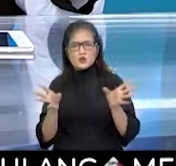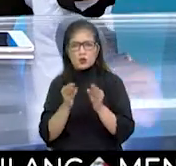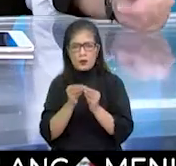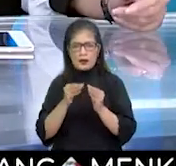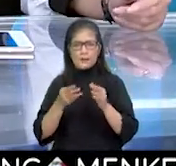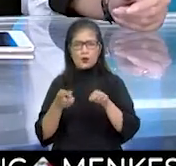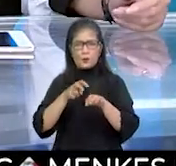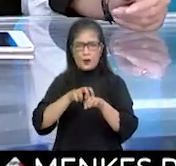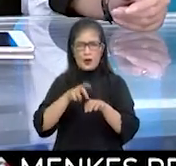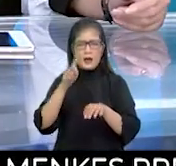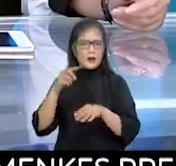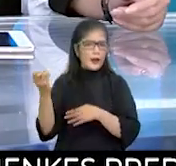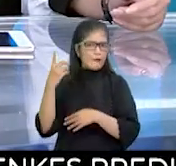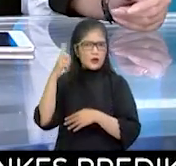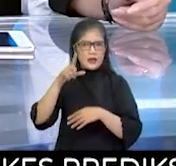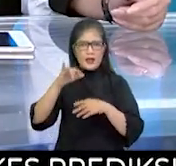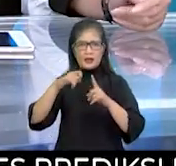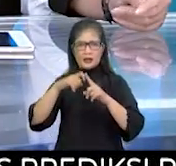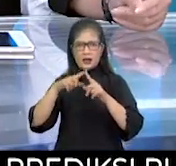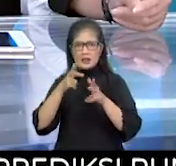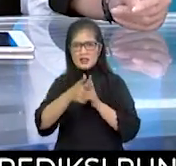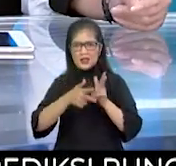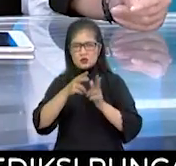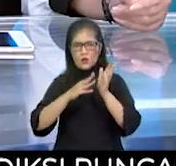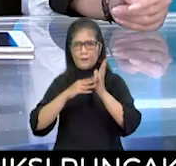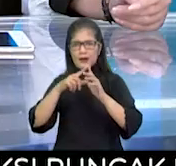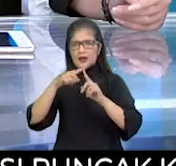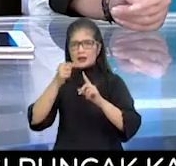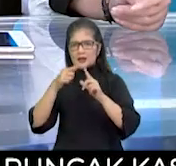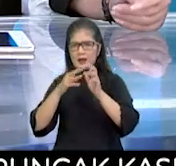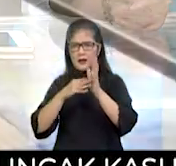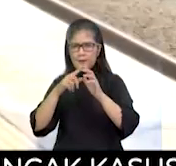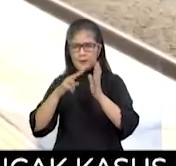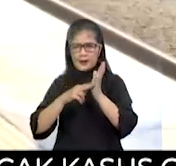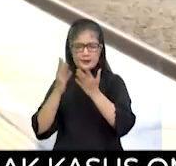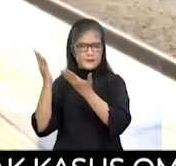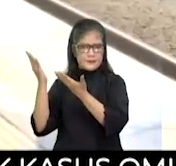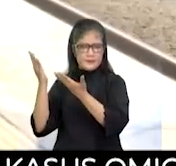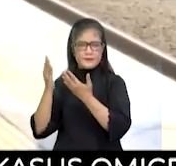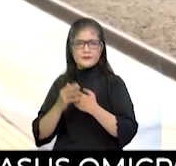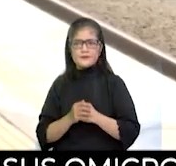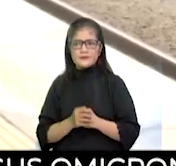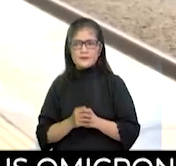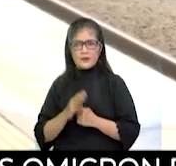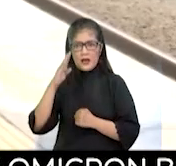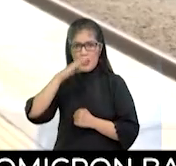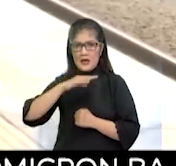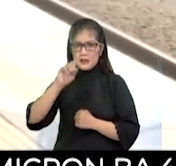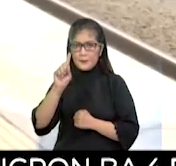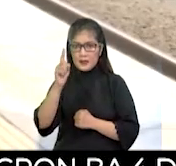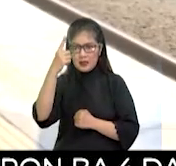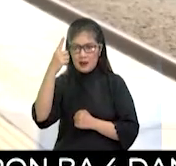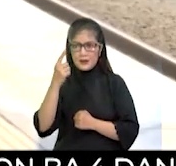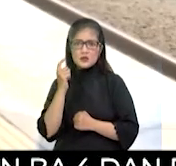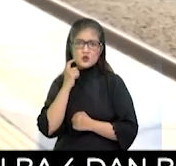berikut laporan Lika Apriliani dari stasiun Matraman, Jakarta Timur. Pada hari pertama uji coba